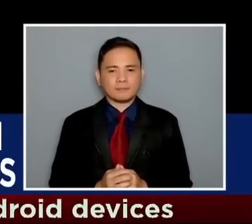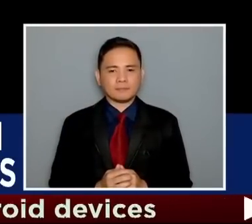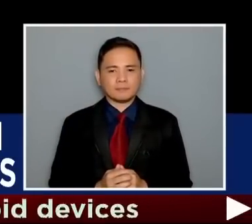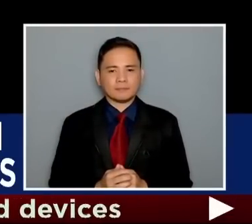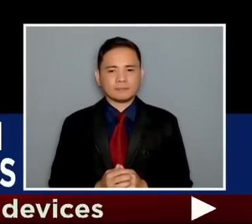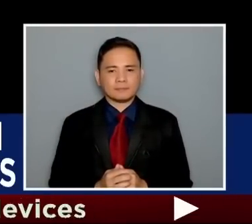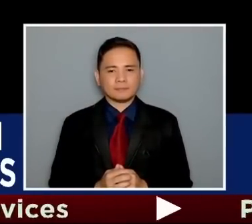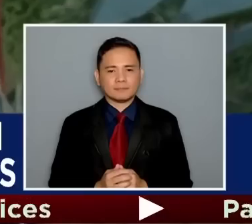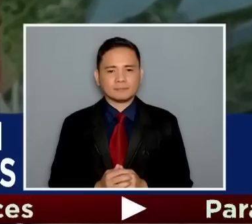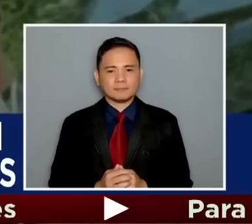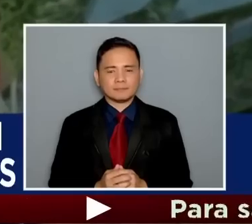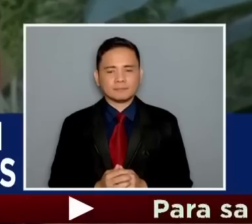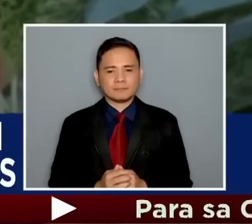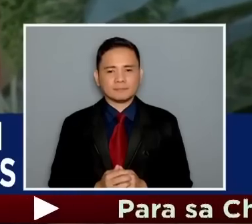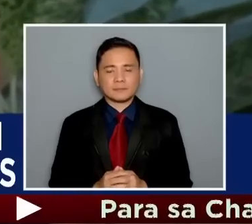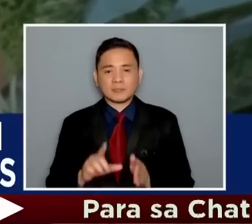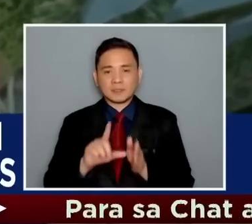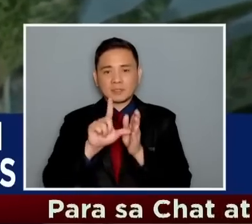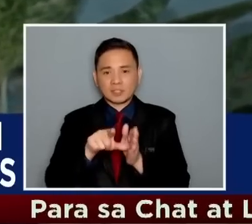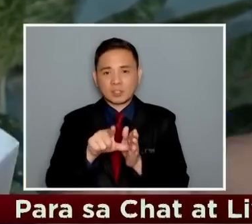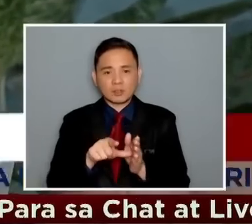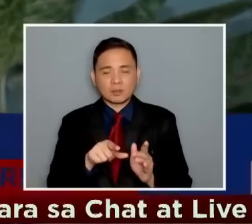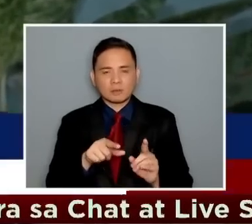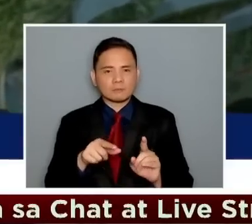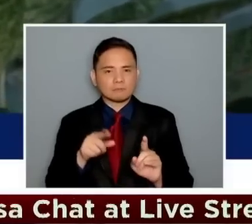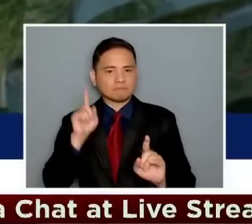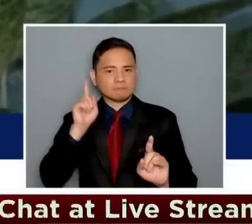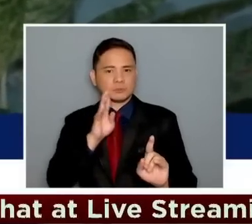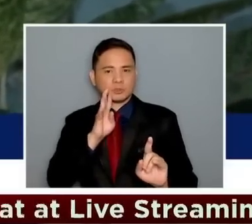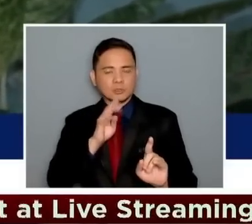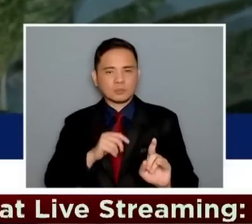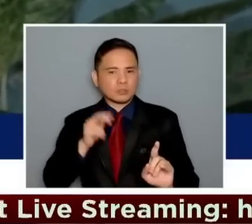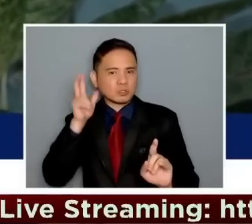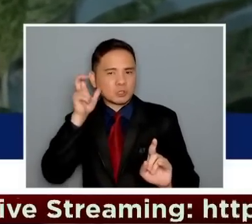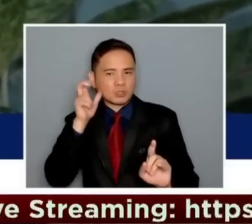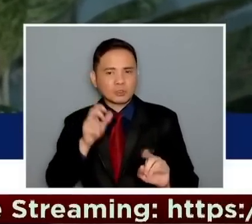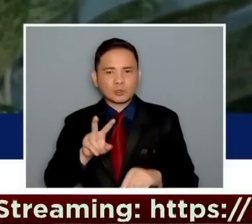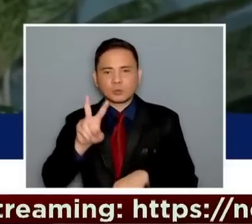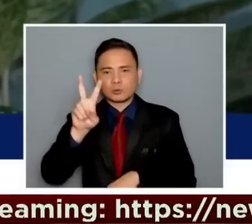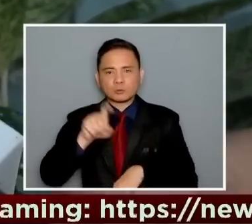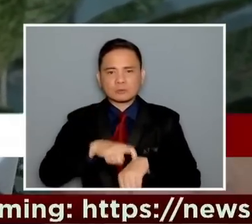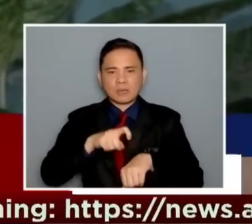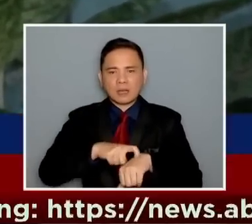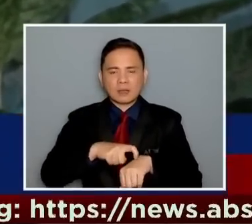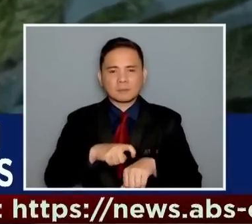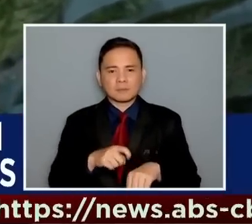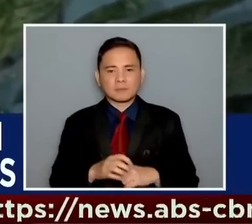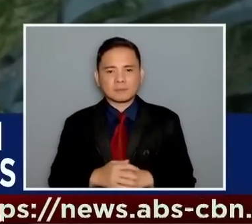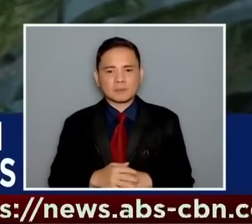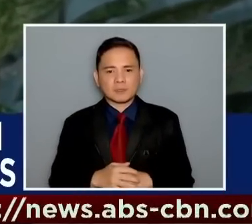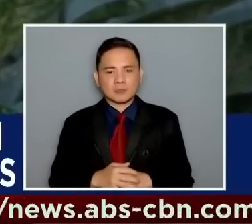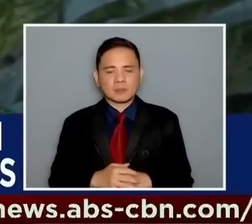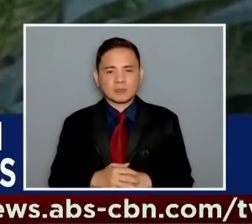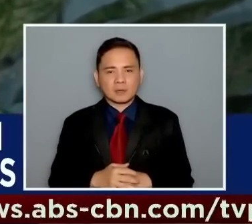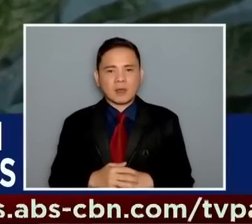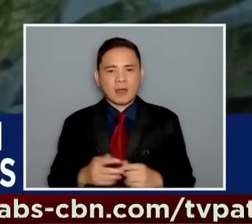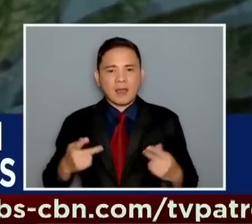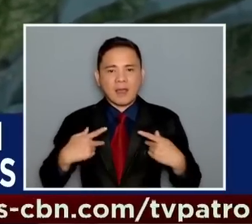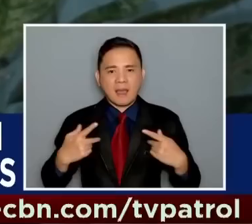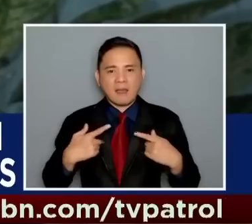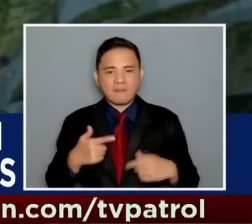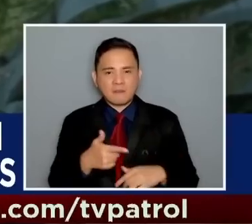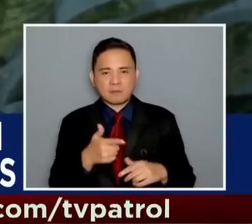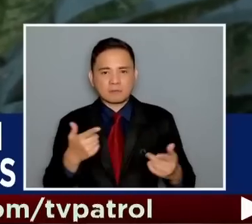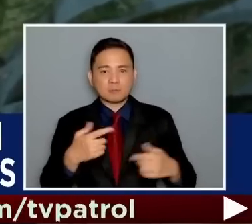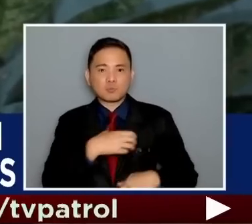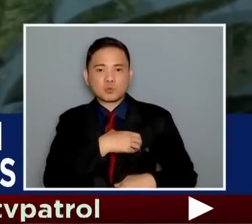Takbo ng sasakyan, tapos narinig po namin na dalawang beses na pumutok yung ano, yung binaril dalawang beses sa gulong para